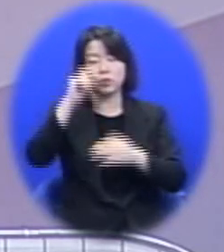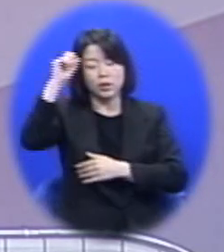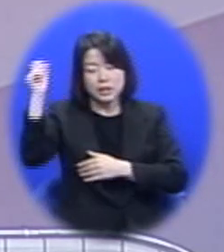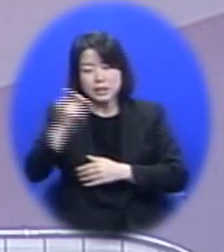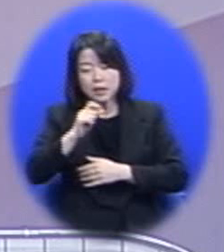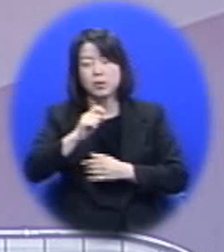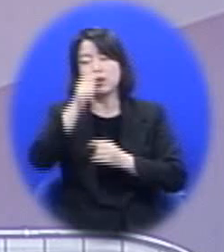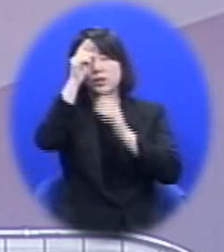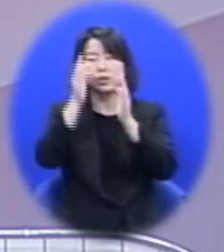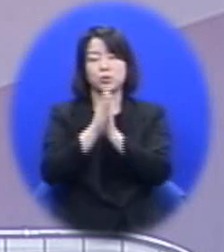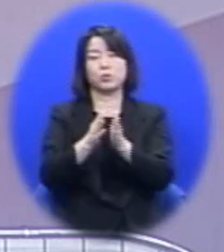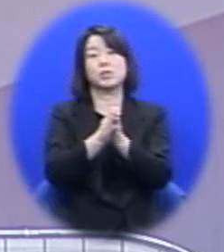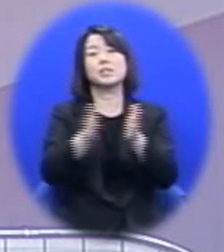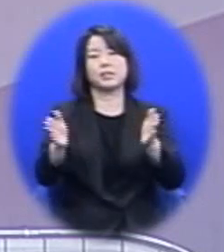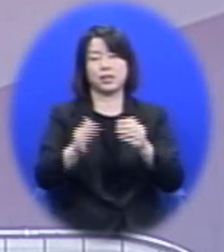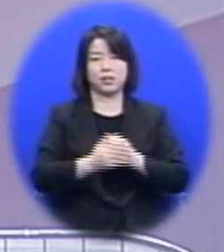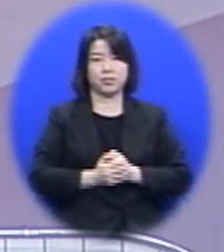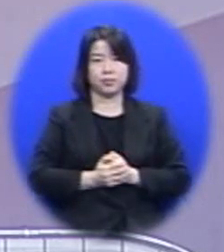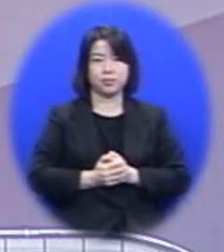시작입니다.